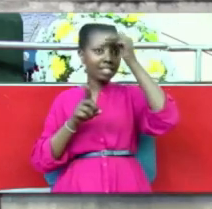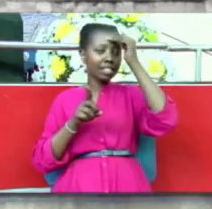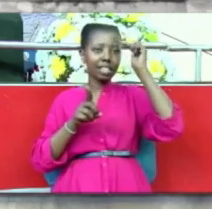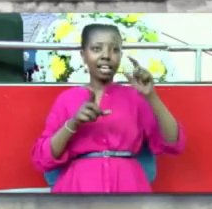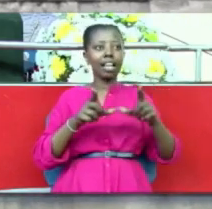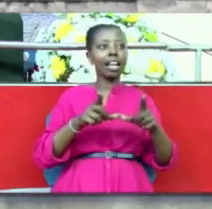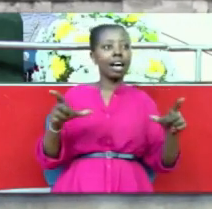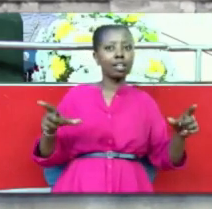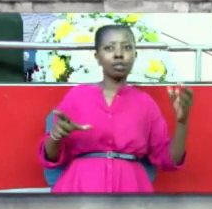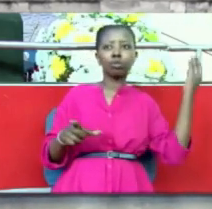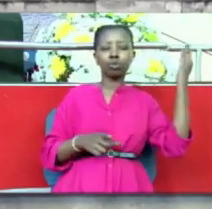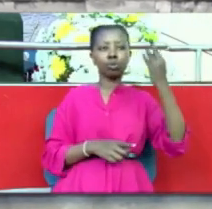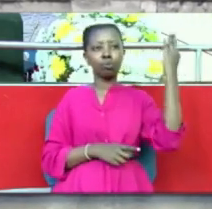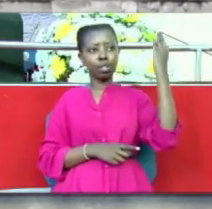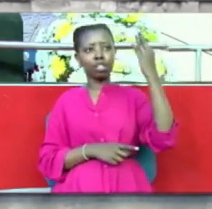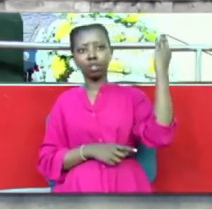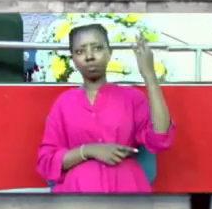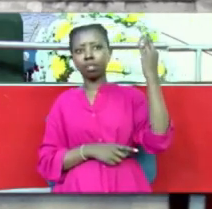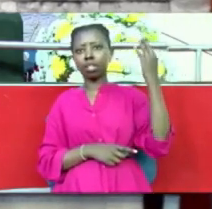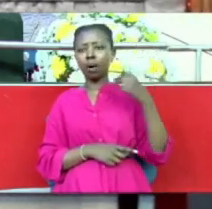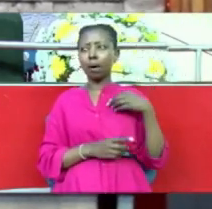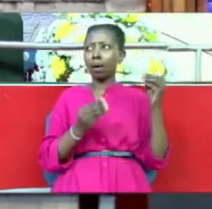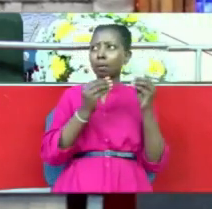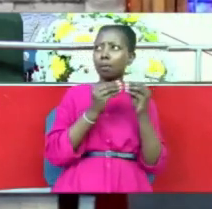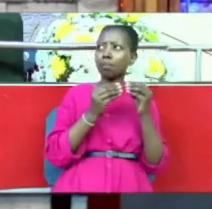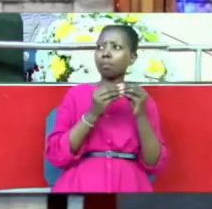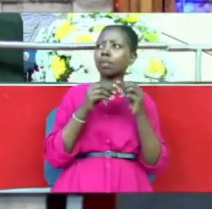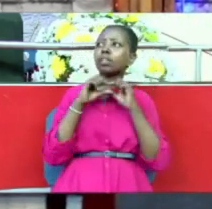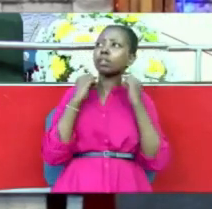Kuhubiri. Nikakutana na pastor wetu. Sijui kama anaangalia ruringa hii yetu leo.